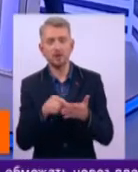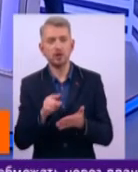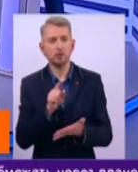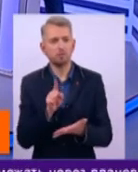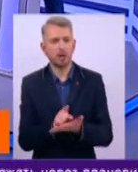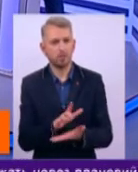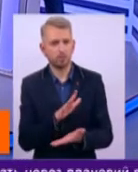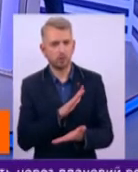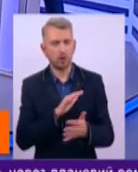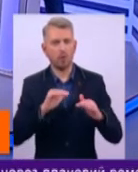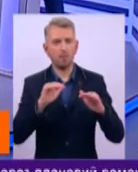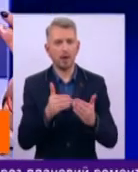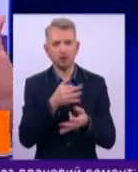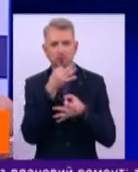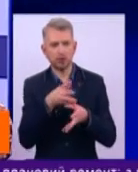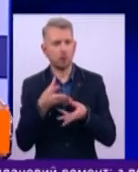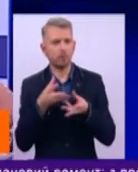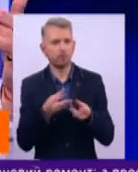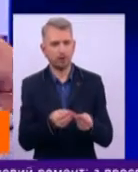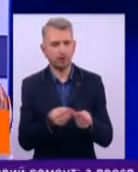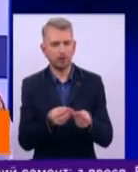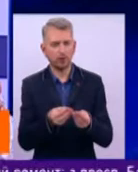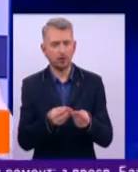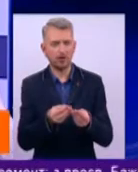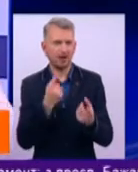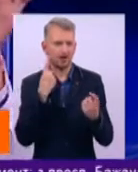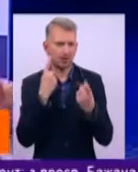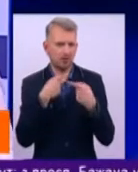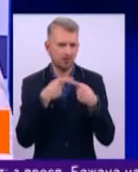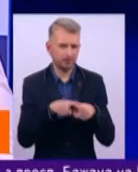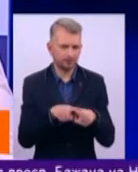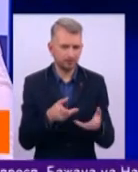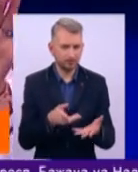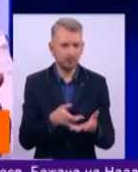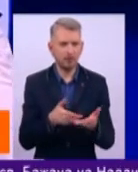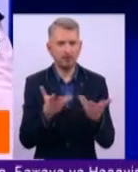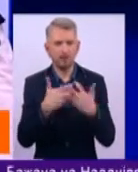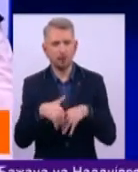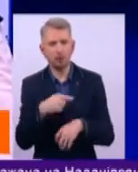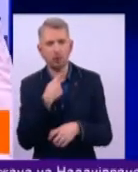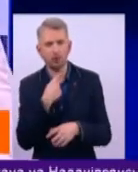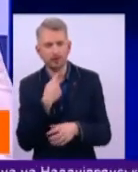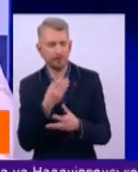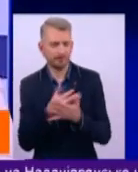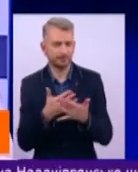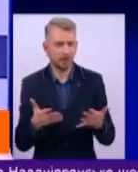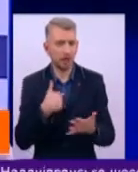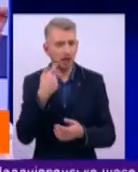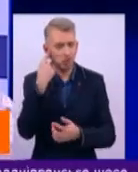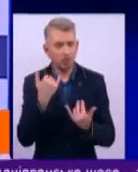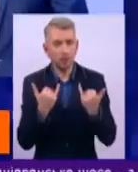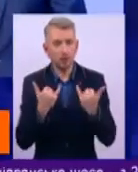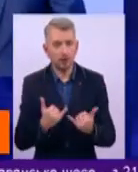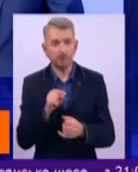бути обмеження будь-якого впливу IT-атак, ну, в підрахунок голосів, ще моменти. Тобто, я думаю, зараз